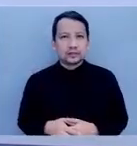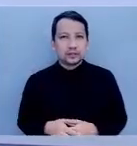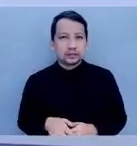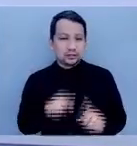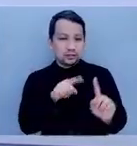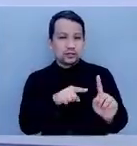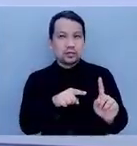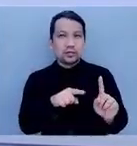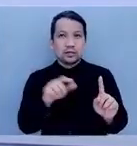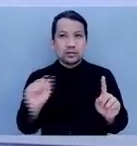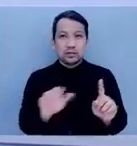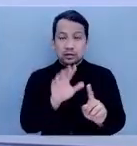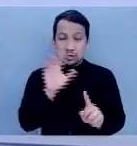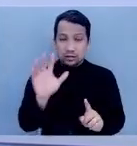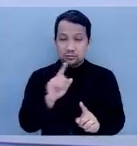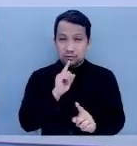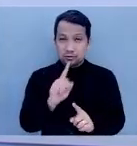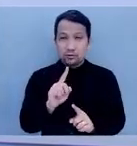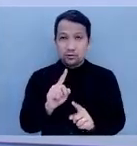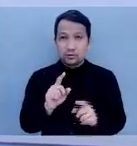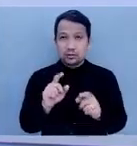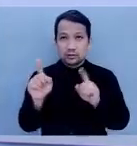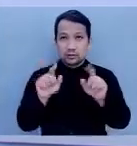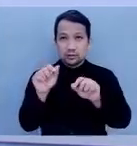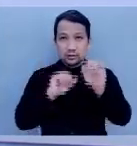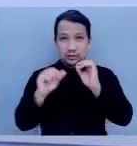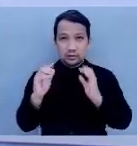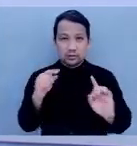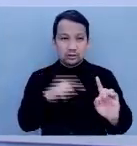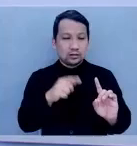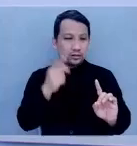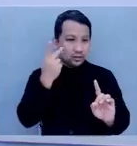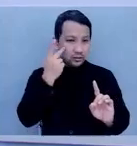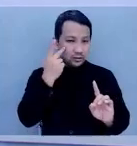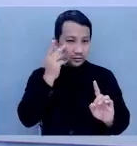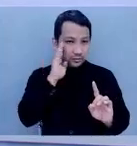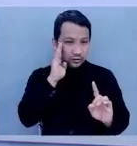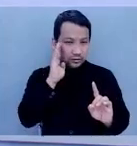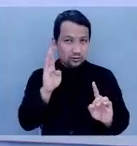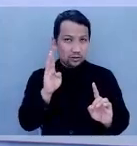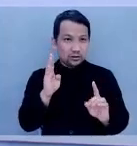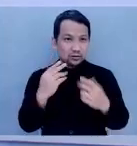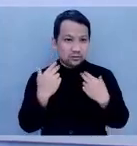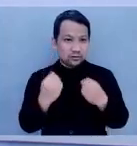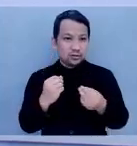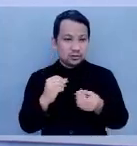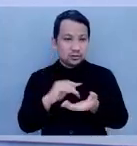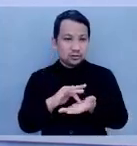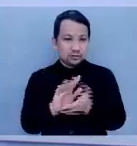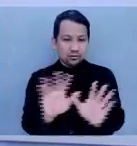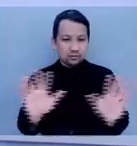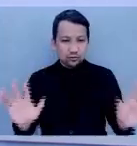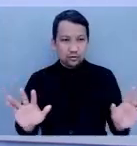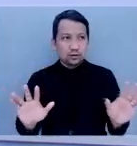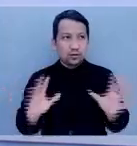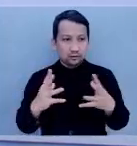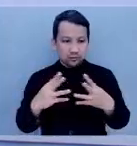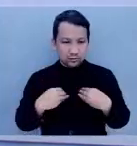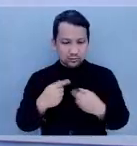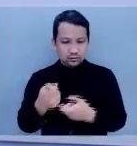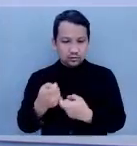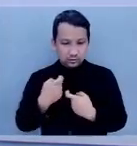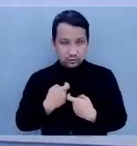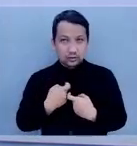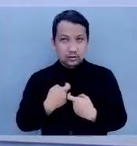kinilala ni Asia's box office superstar Kathryn Bernardo ang ating mga healthcare workers sa pagtanggap niya ng award